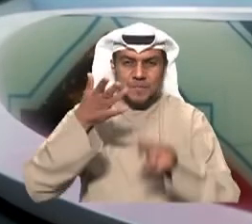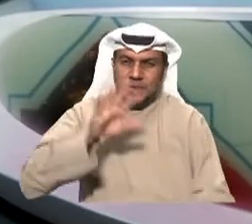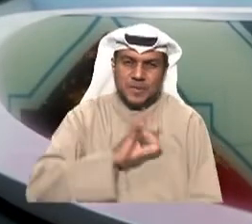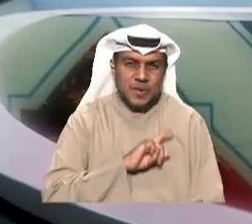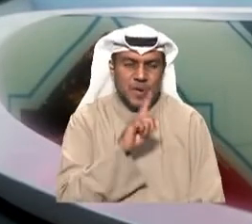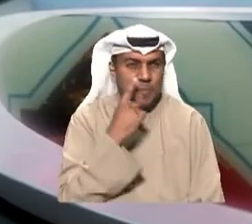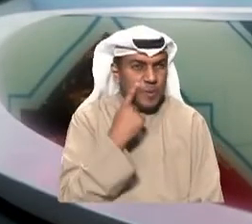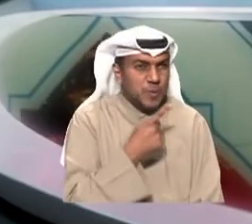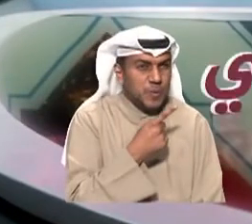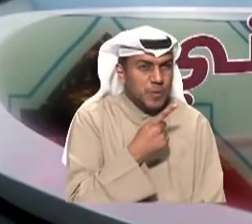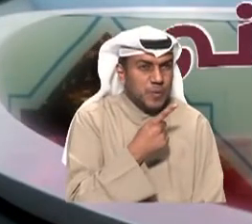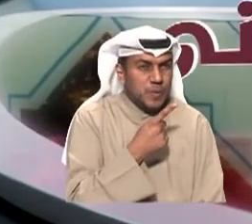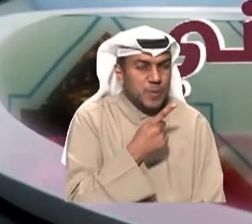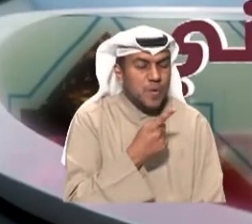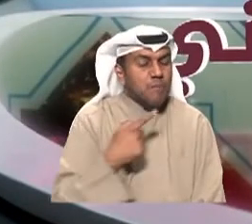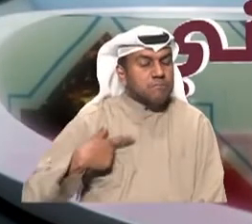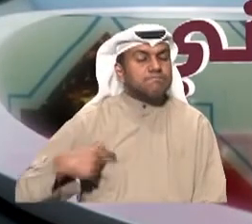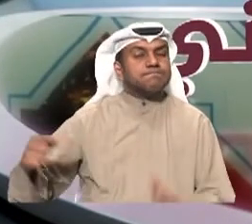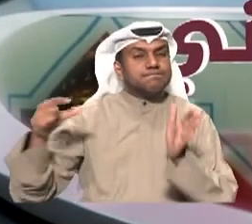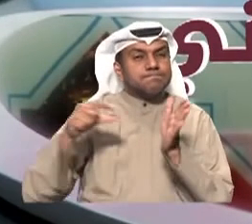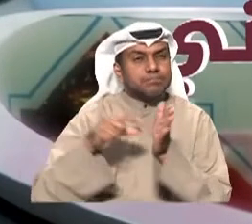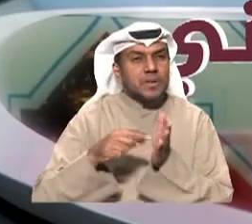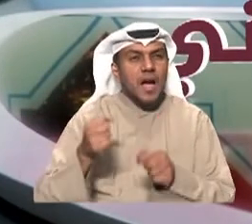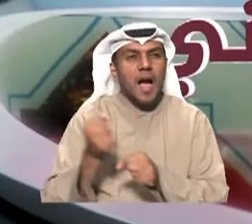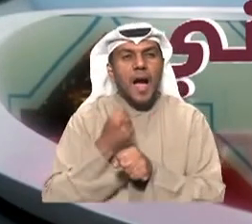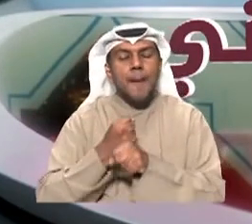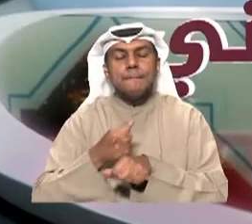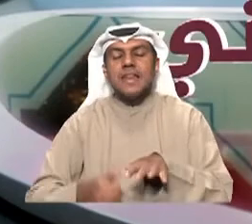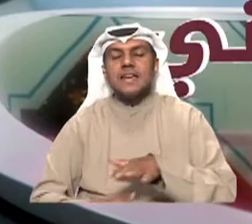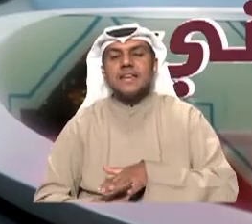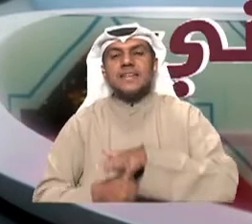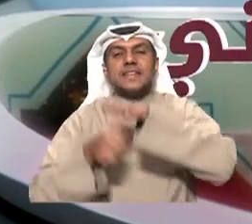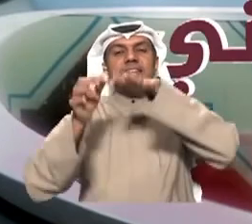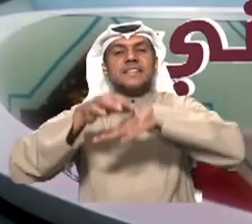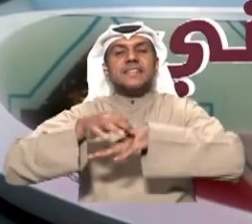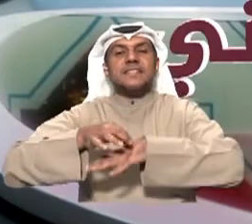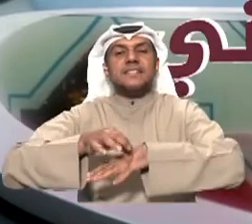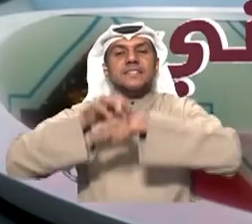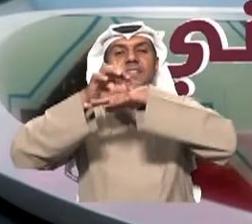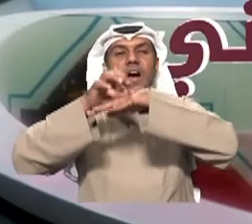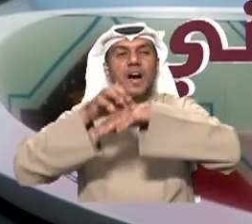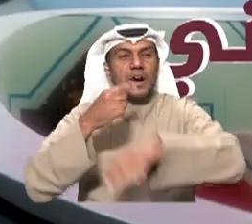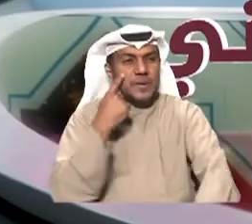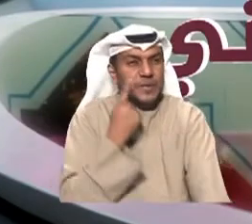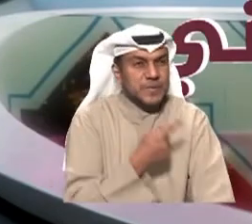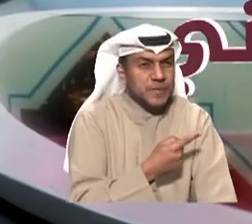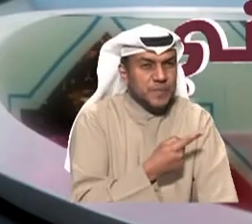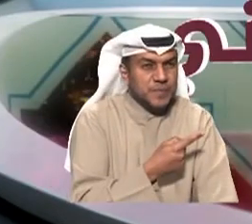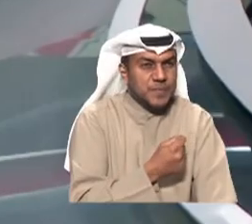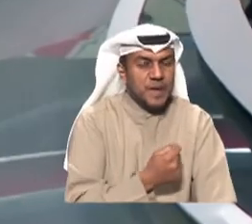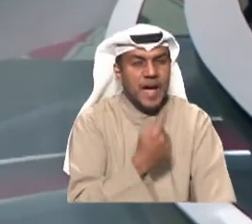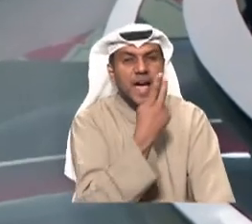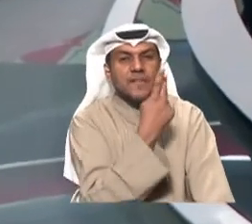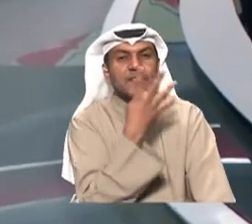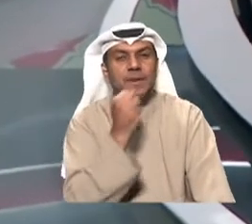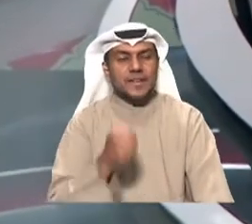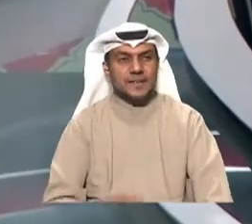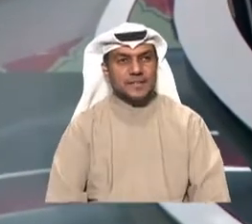طيب الله ثراه لقب قائد للعمل الإنساني في سبتمبر عام 2014.